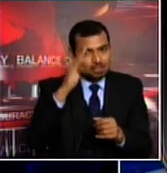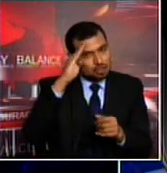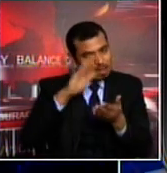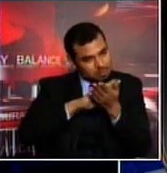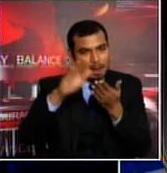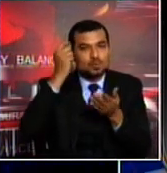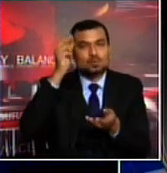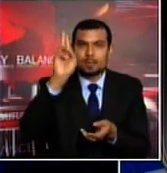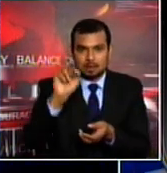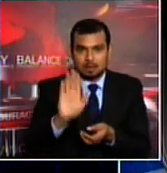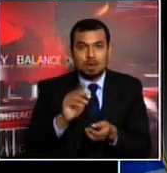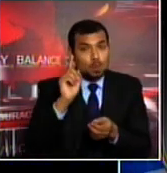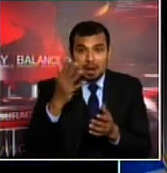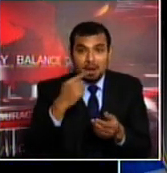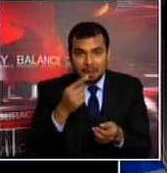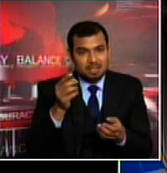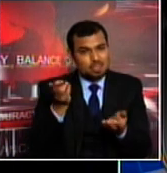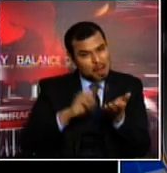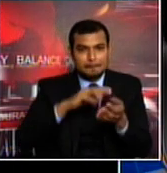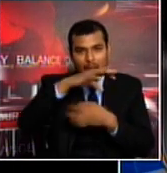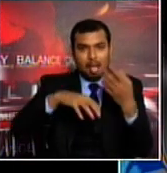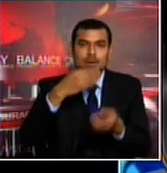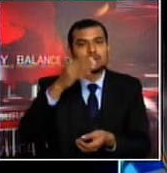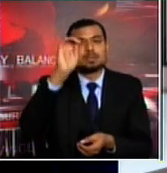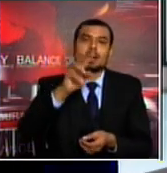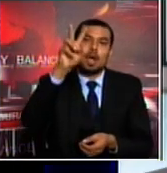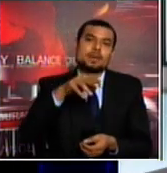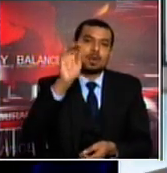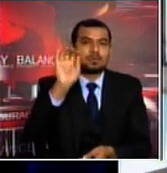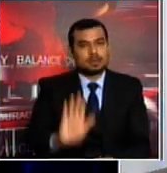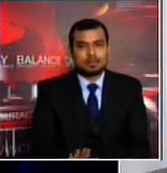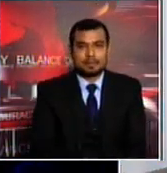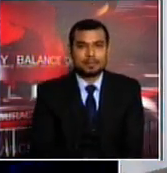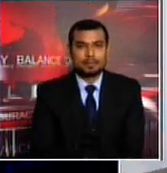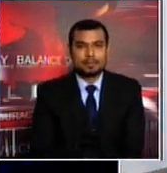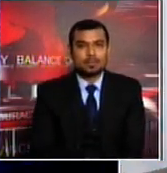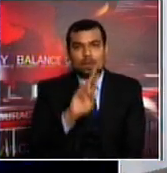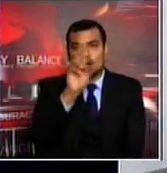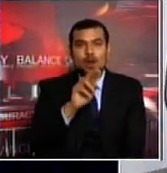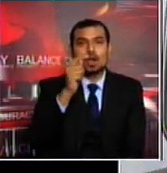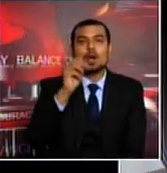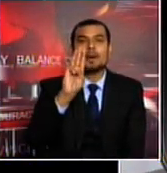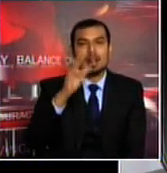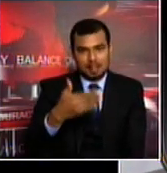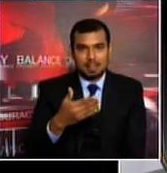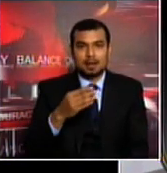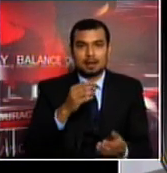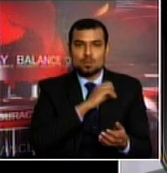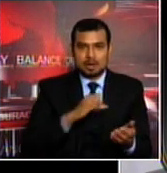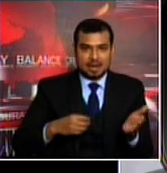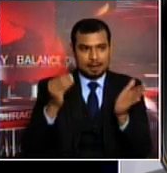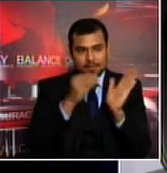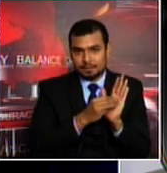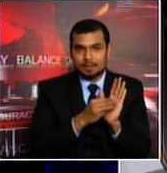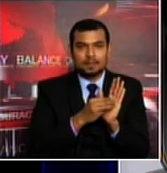स्पष्ट हुनुपर्छ, नत्र झन भद्रगोल हुने स्थिति आउन सक्छ। र कमल पोखरेलले टुटुवालमा यस्तो